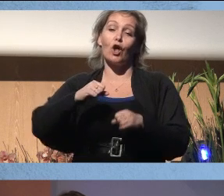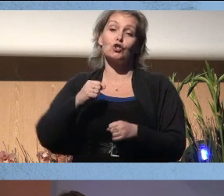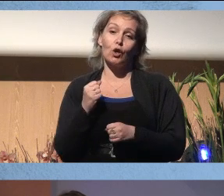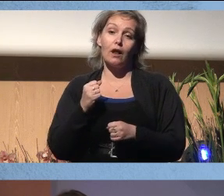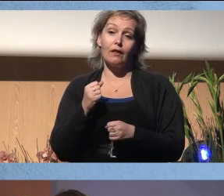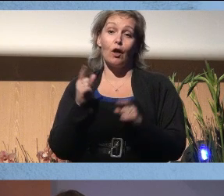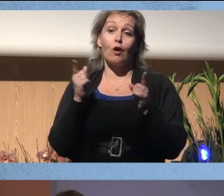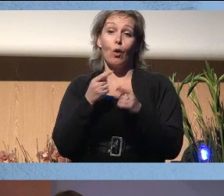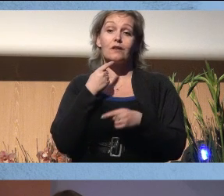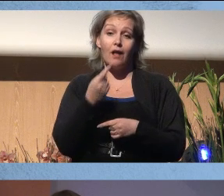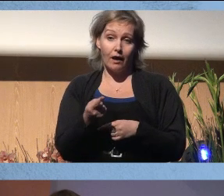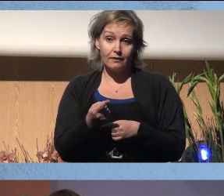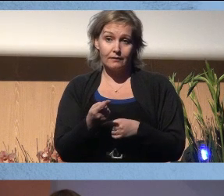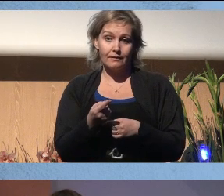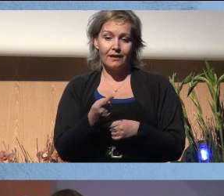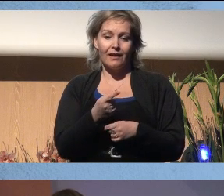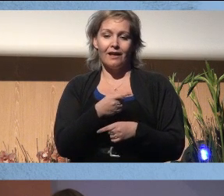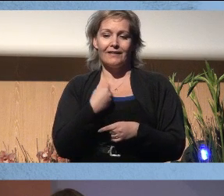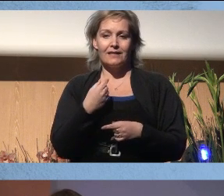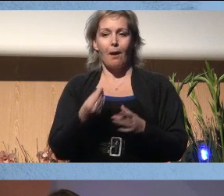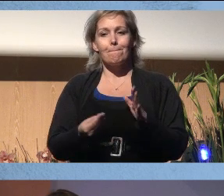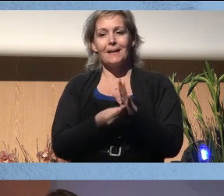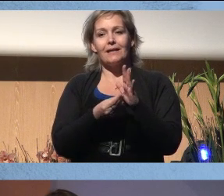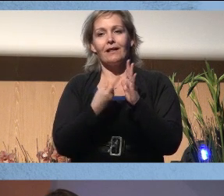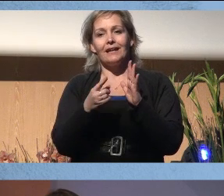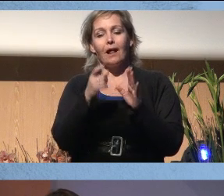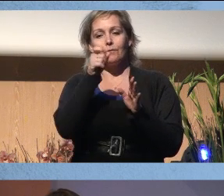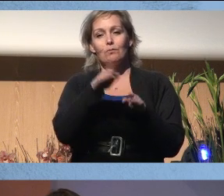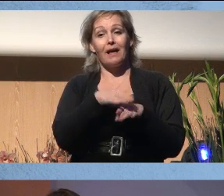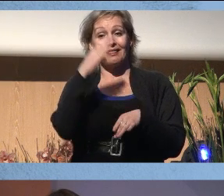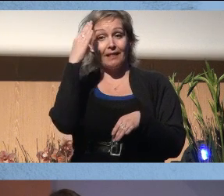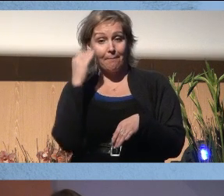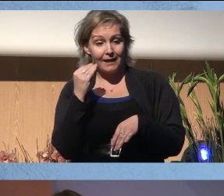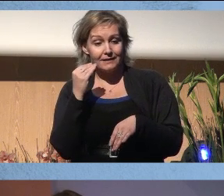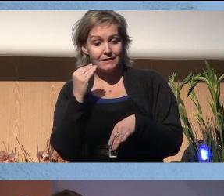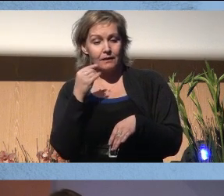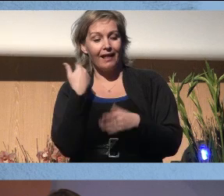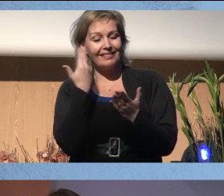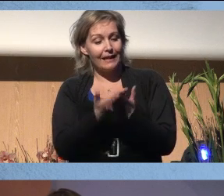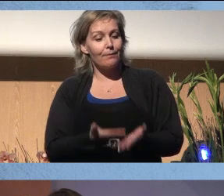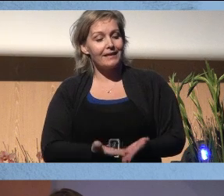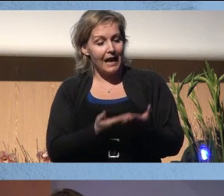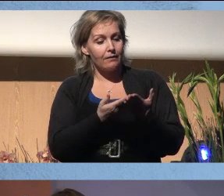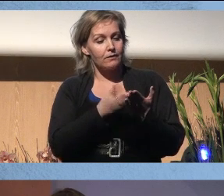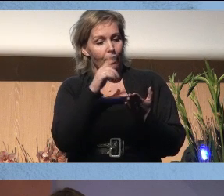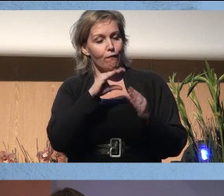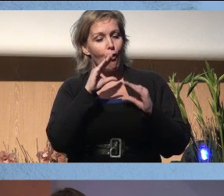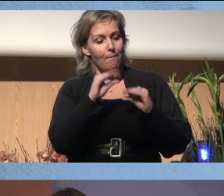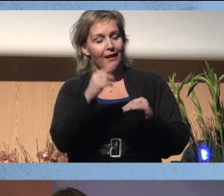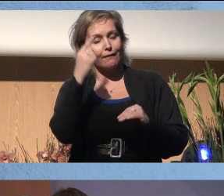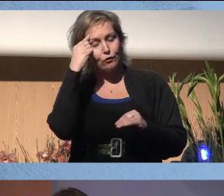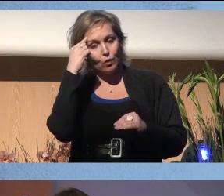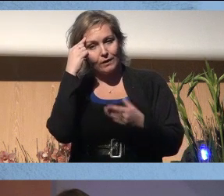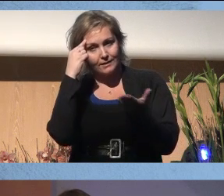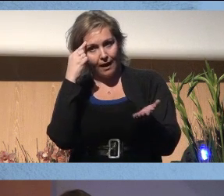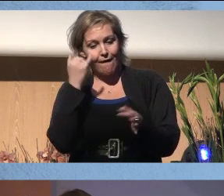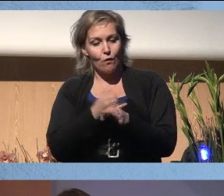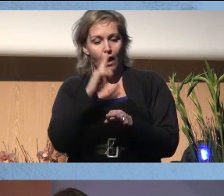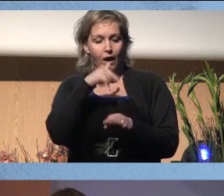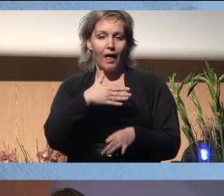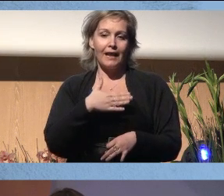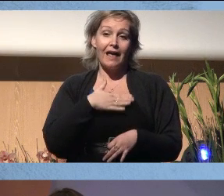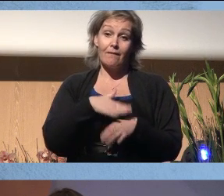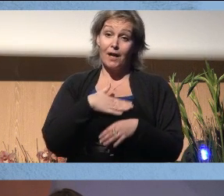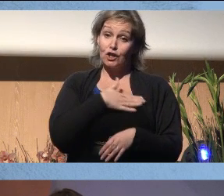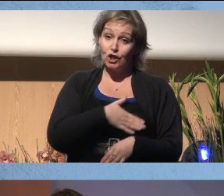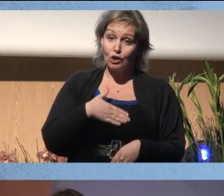Kort fortalt, det skal bidra til at personer med demens tilbys hjelp så de får bedre forståelse hvordan de kan leve